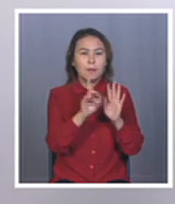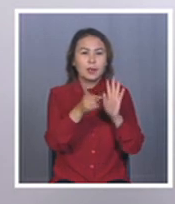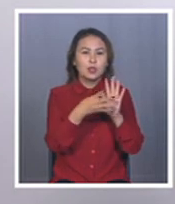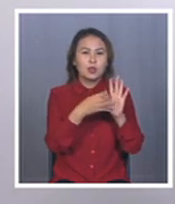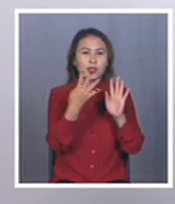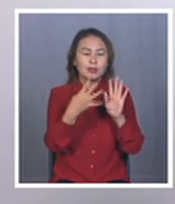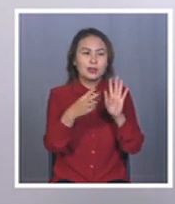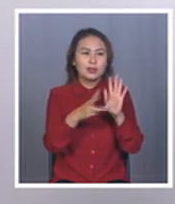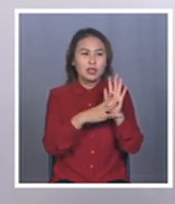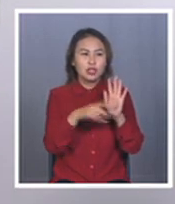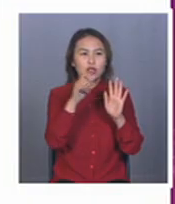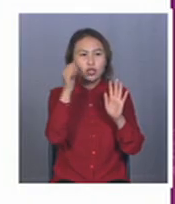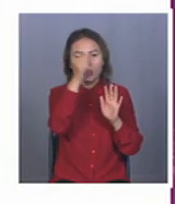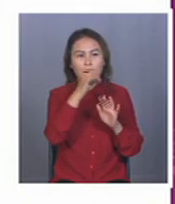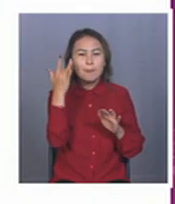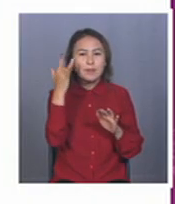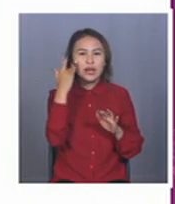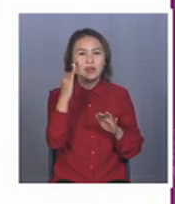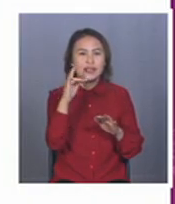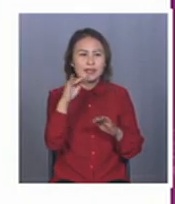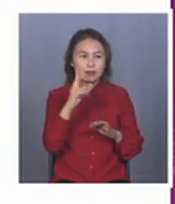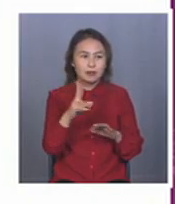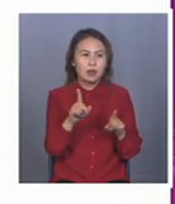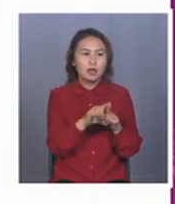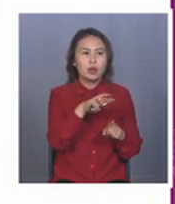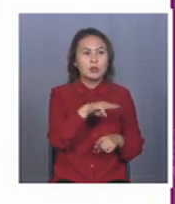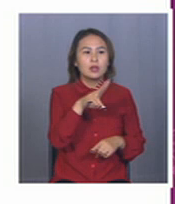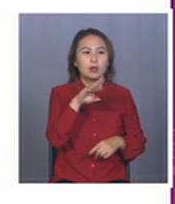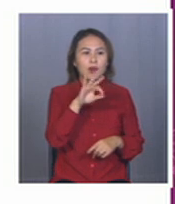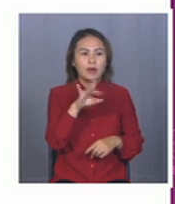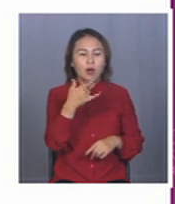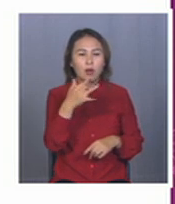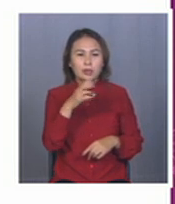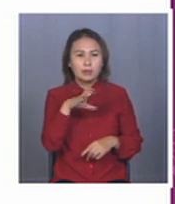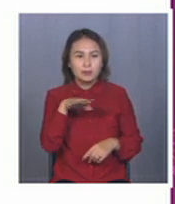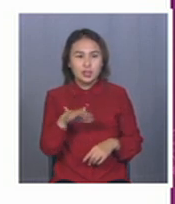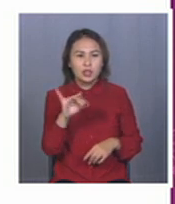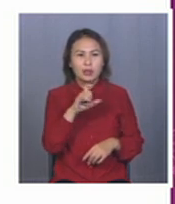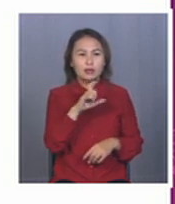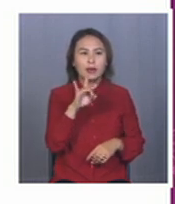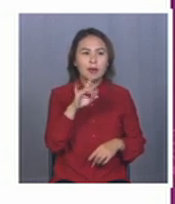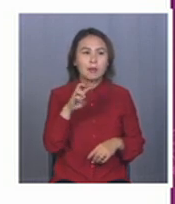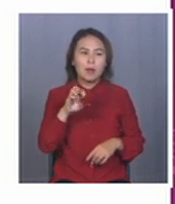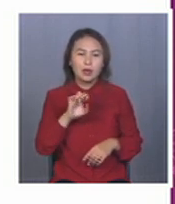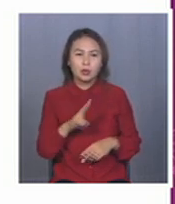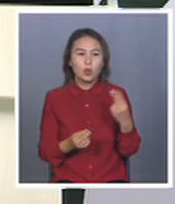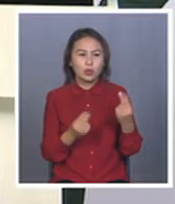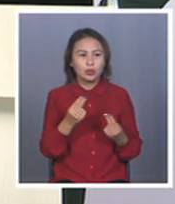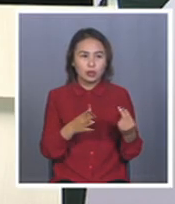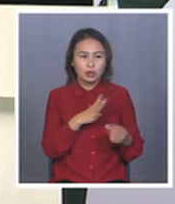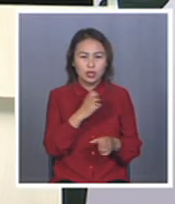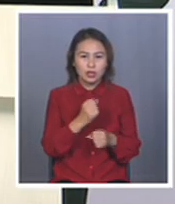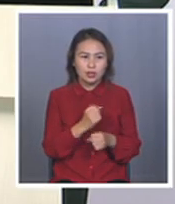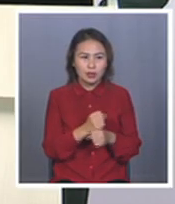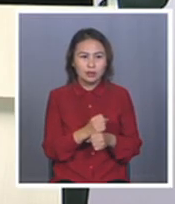1948 жылы америкалық физиктер Томас Толивер Голдсмит және Эстл Рейман ойын құрылыларын жасаған.